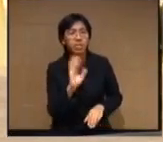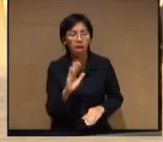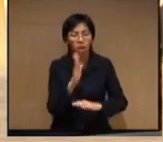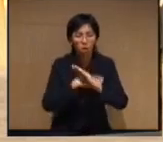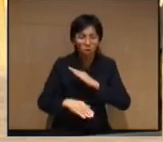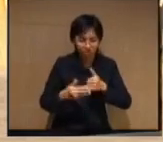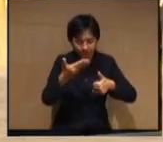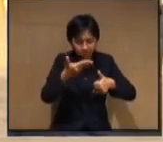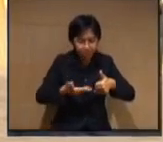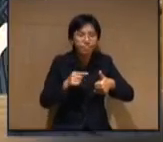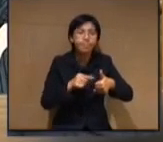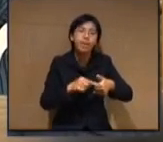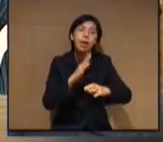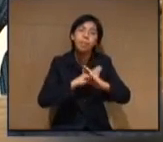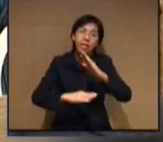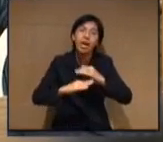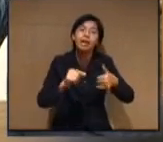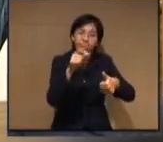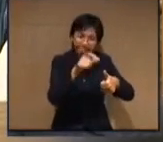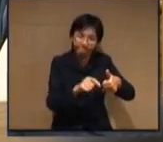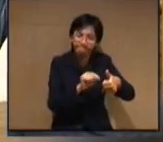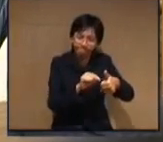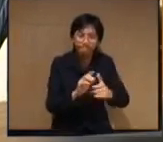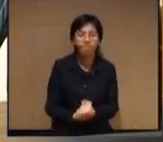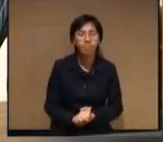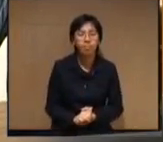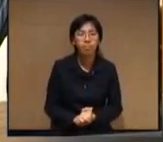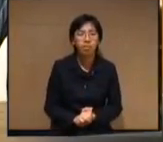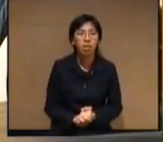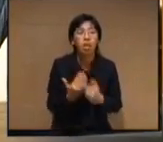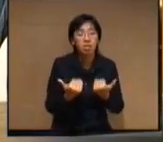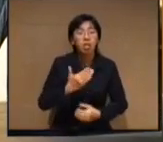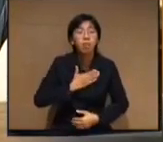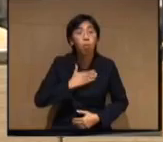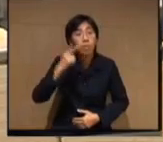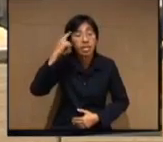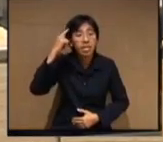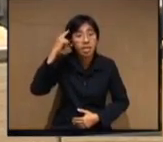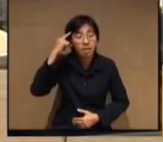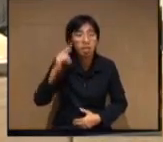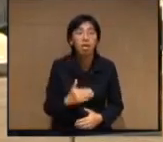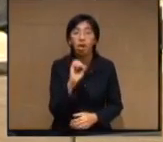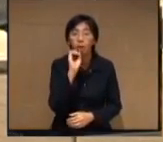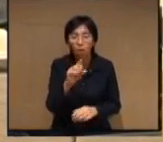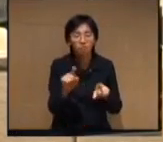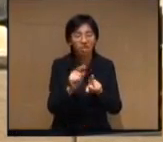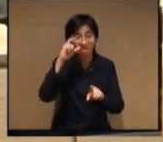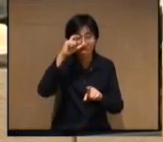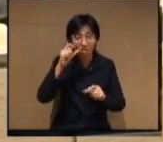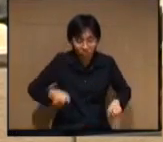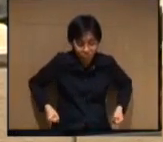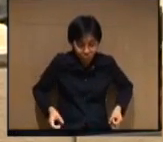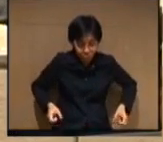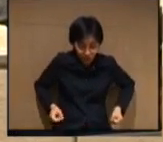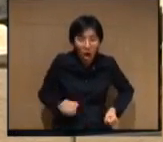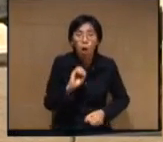กบกต้องเทานั้น1.เด็นแต่นี้สิ่งที่จะต้องทำก็คือ เหมืทคุณออยพูดคณต้